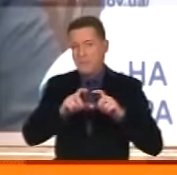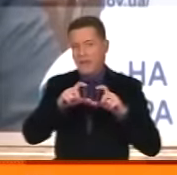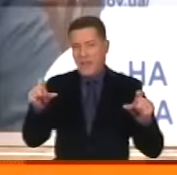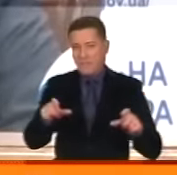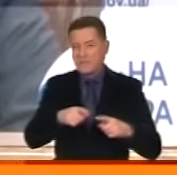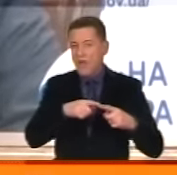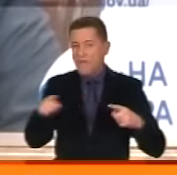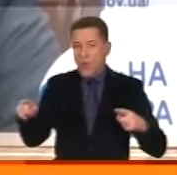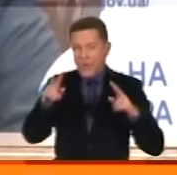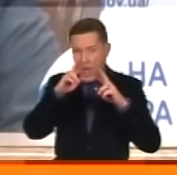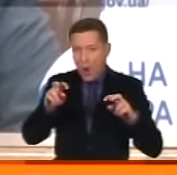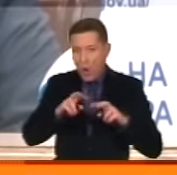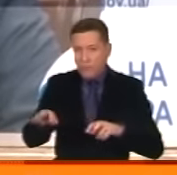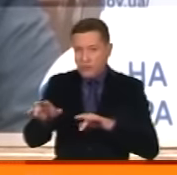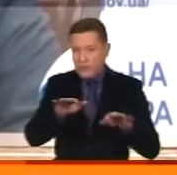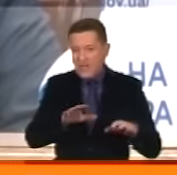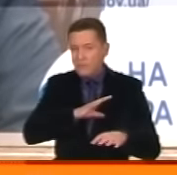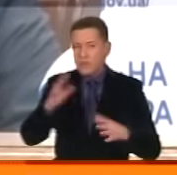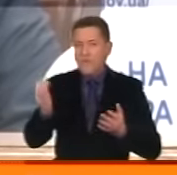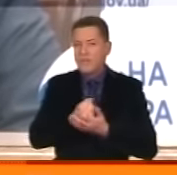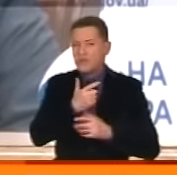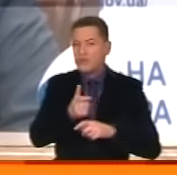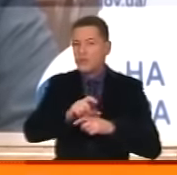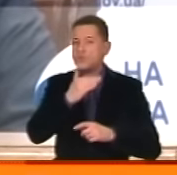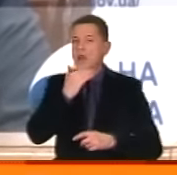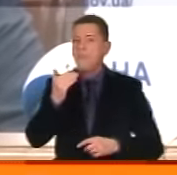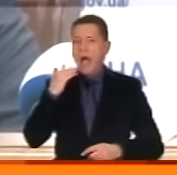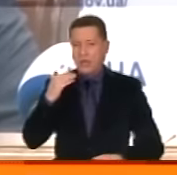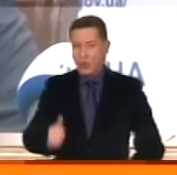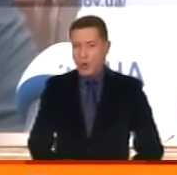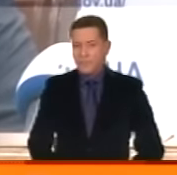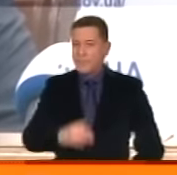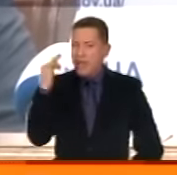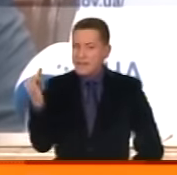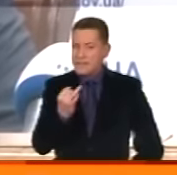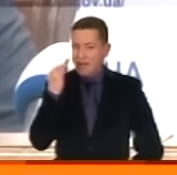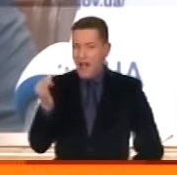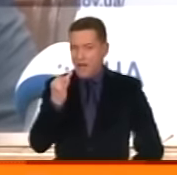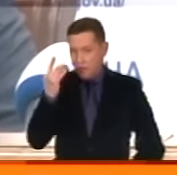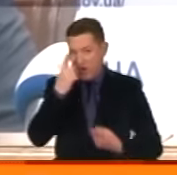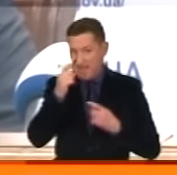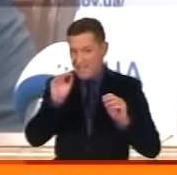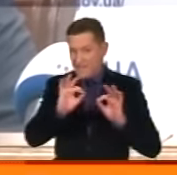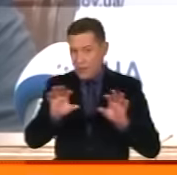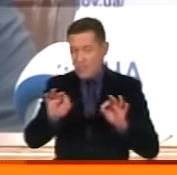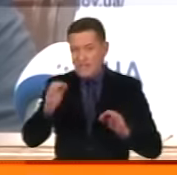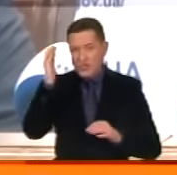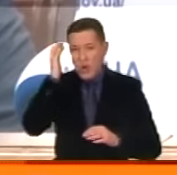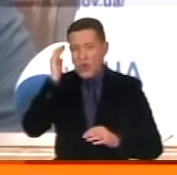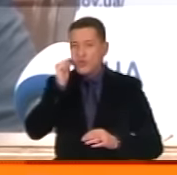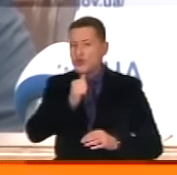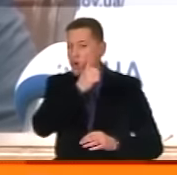В ході обшуків було вилучено дуже багато цікавої інформації, зокрема, чорнову